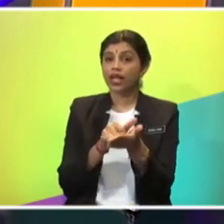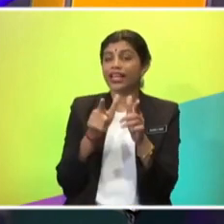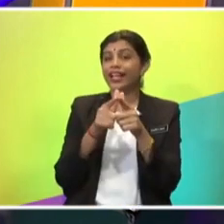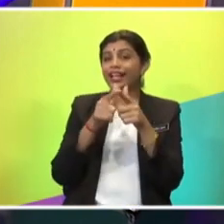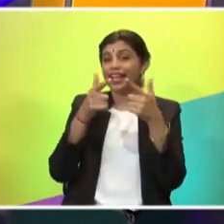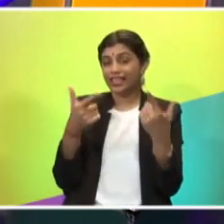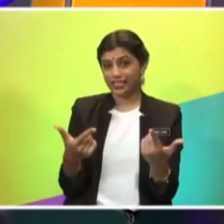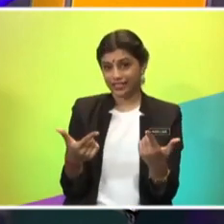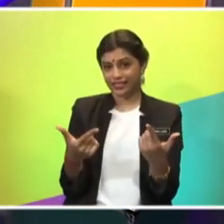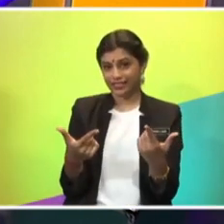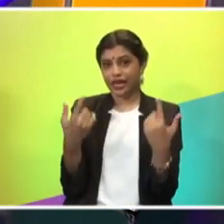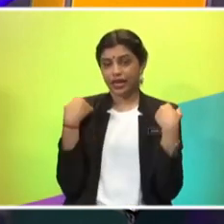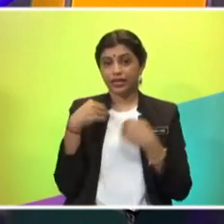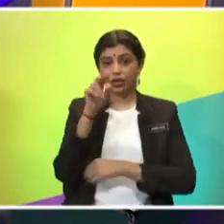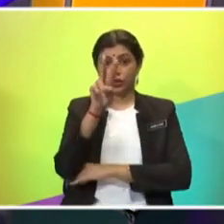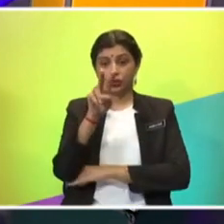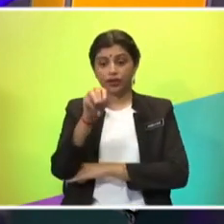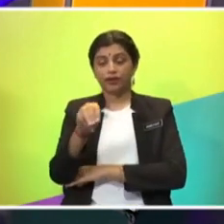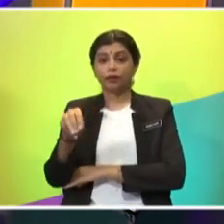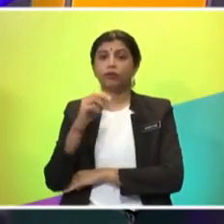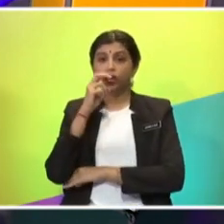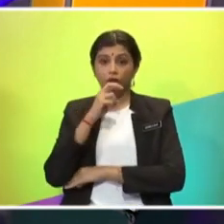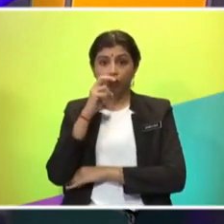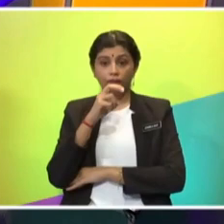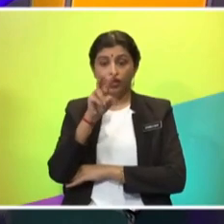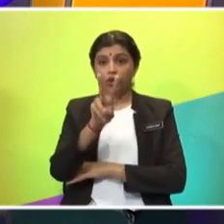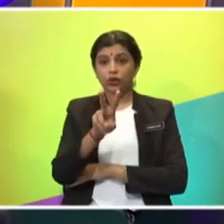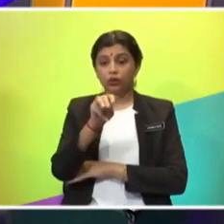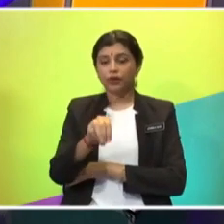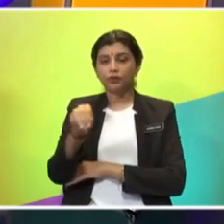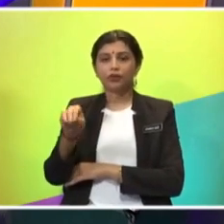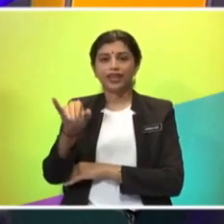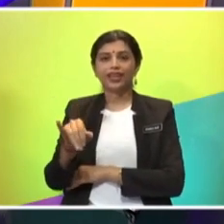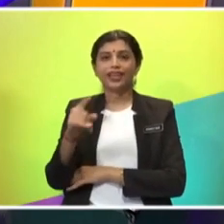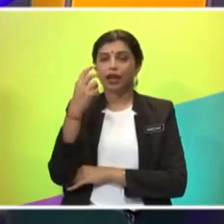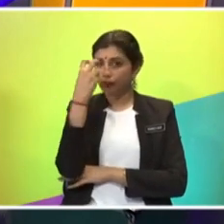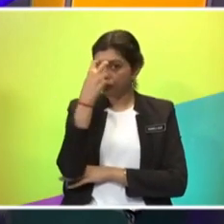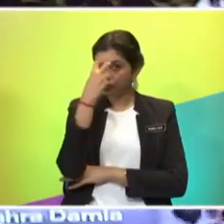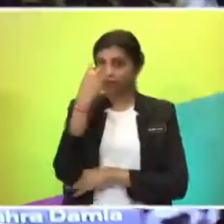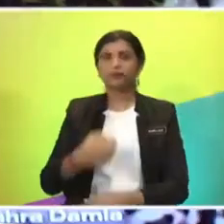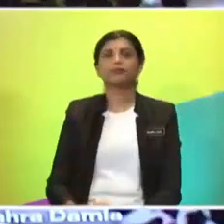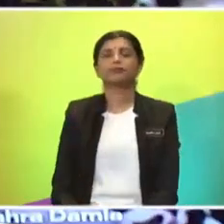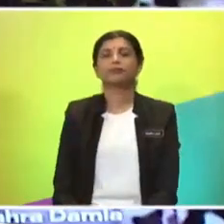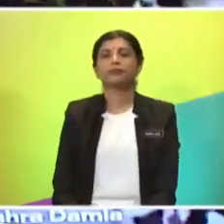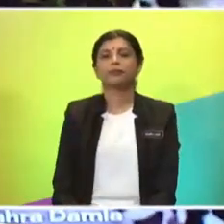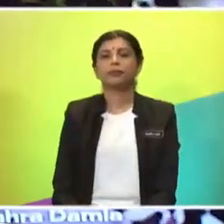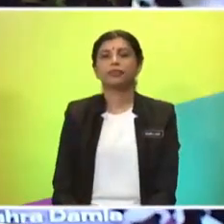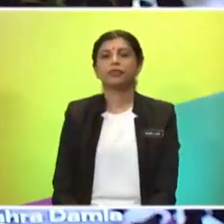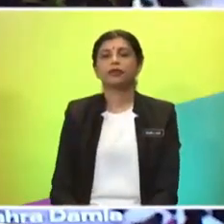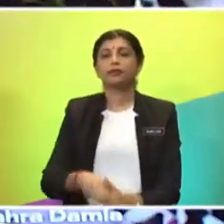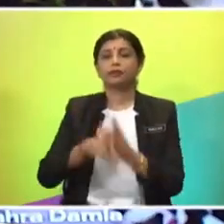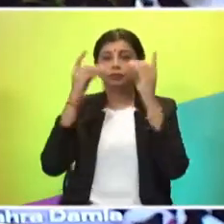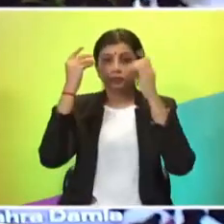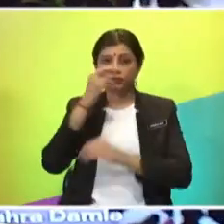bersama dengan dua murid murid daripada murid pendidikan khas dan juga murid arus perdana, murid perdana yang mana kita